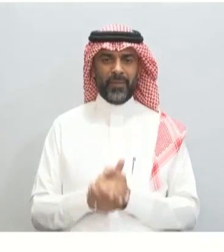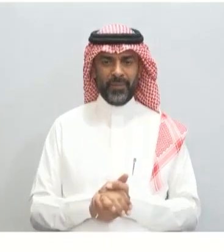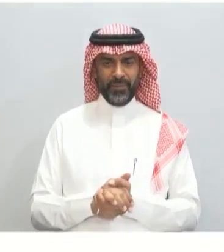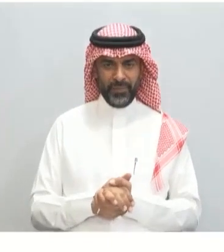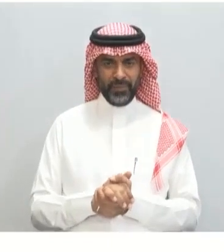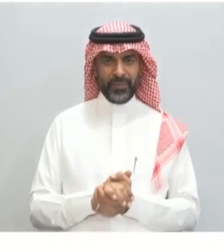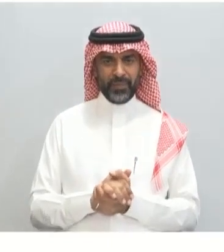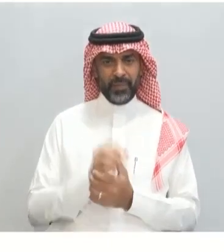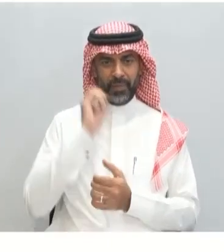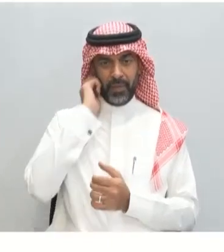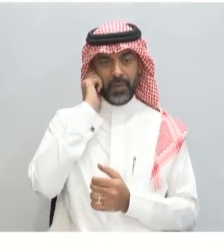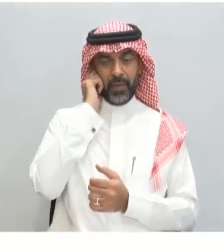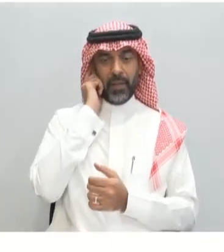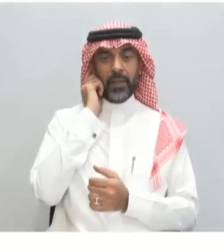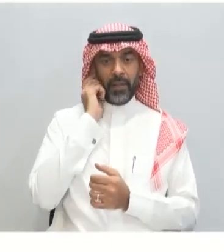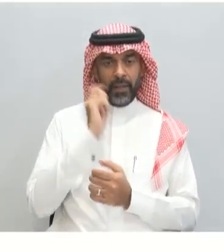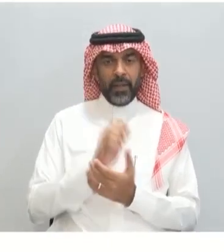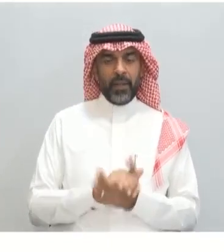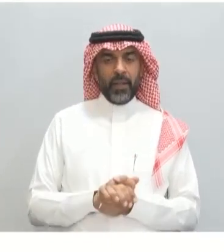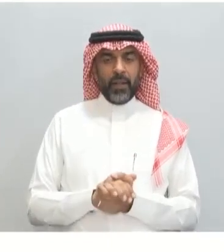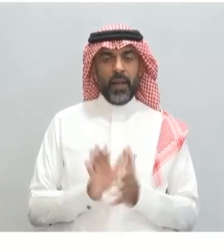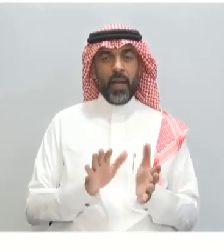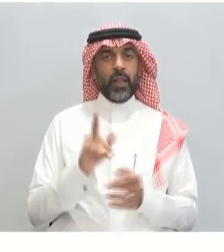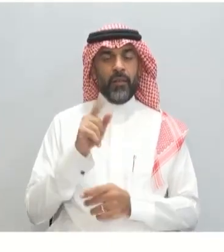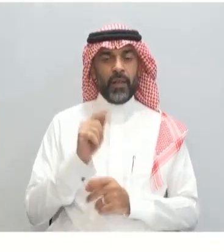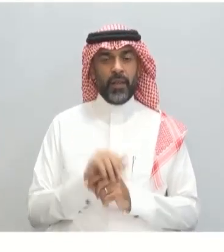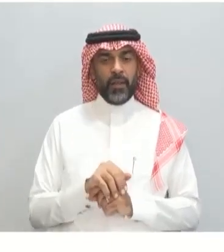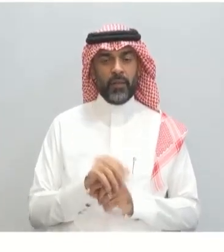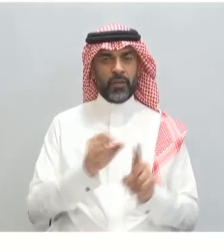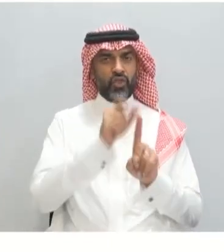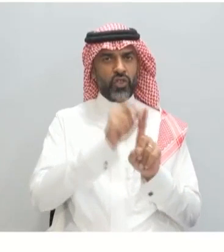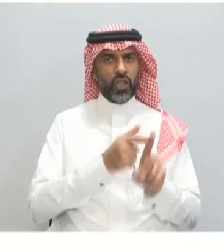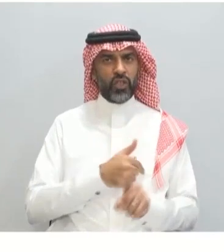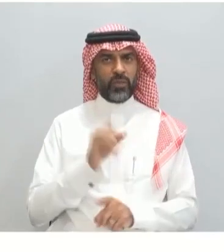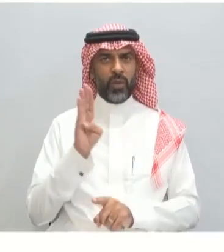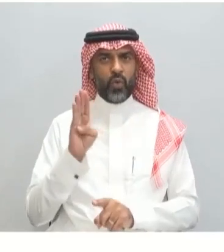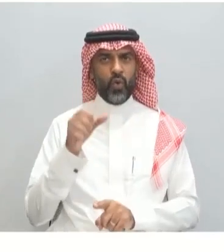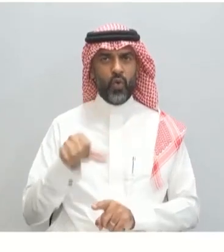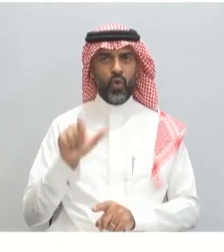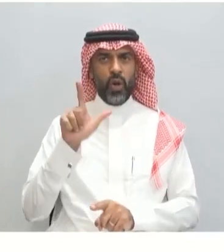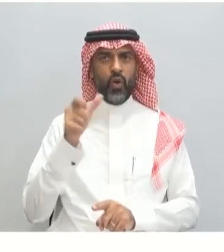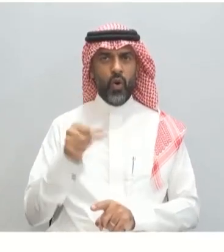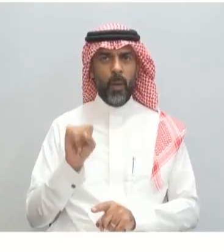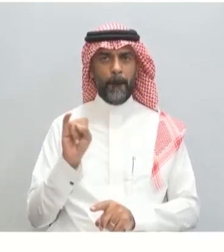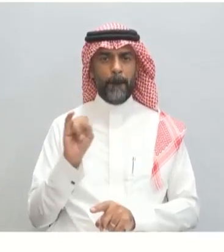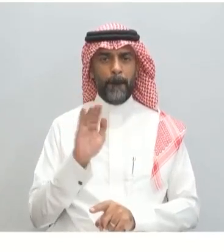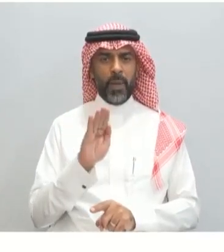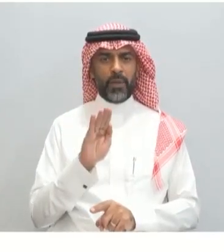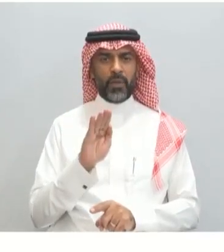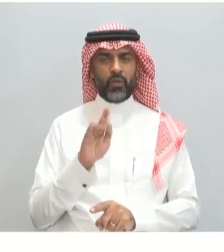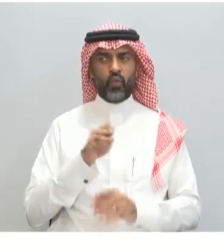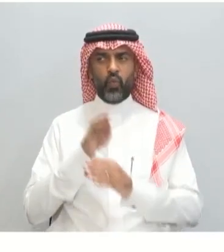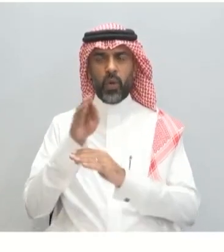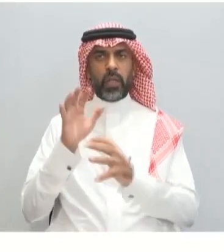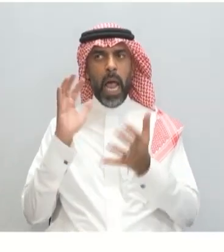ابنائي كما ذكرت لكم في علم الجغرافيا ومنها ابنائي كولومبس الذي وصل الى العالم او ما سمي بالعالم